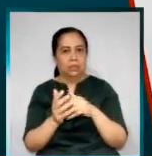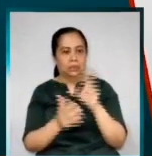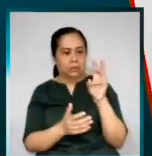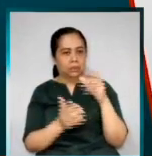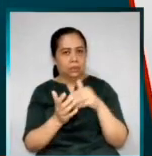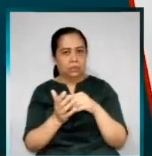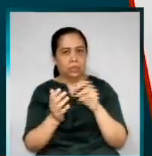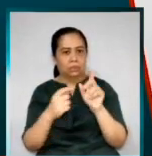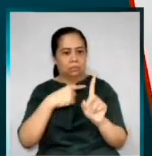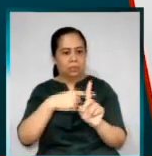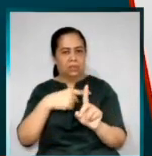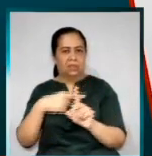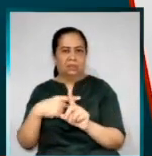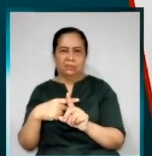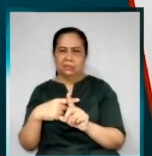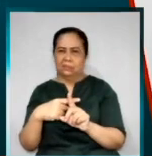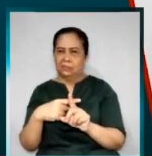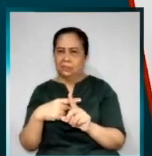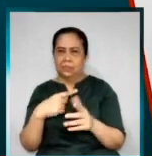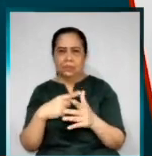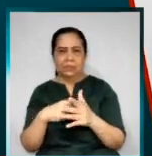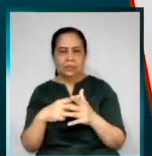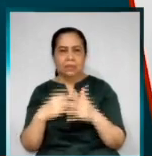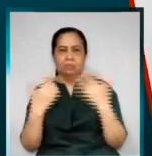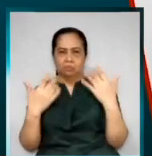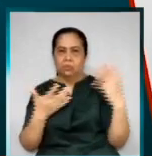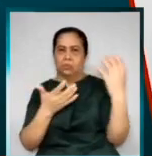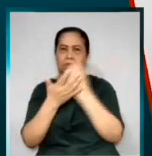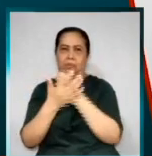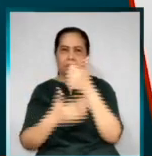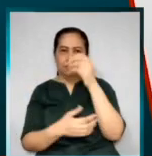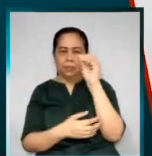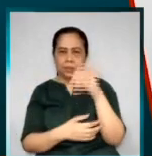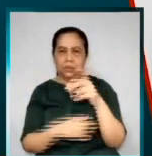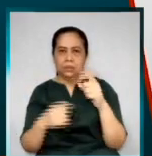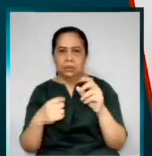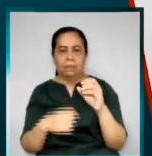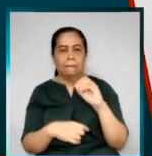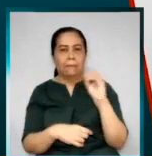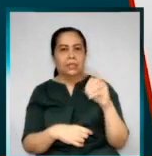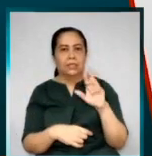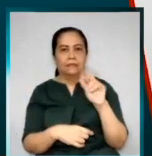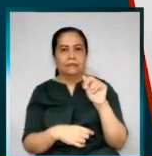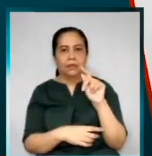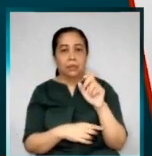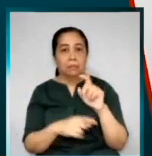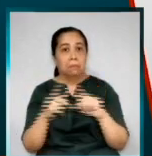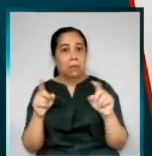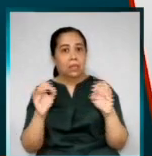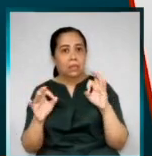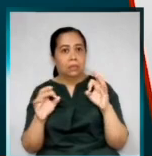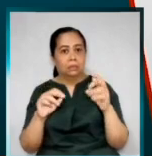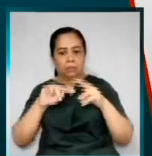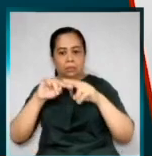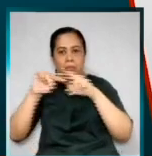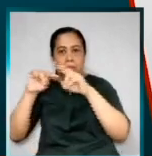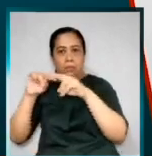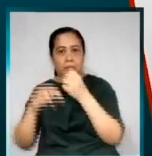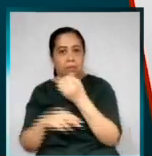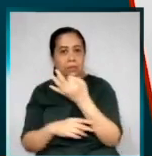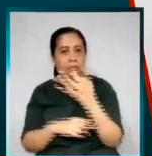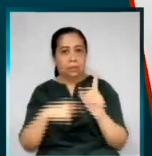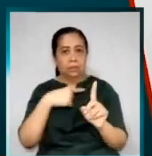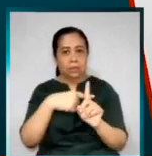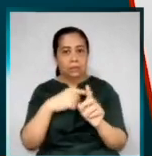nagpa-positive, then na-achieve na natin yung 10% positivity rate. Pero kung tumaas pa yung number ng positive, kunyari sabi